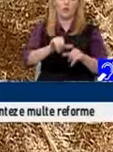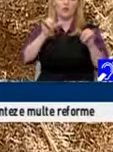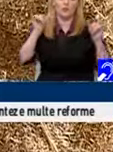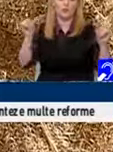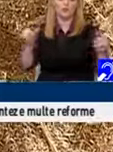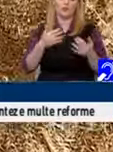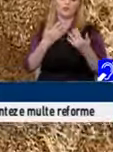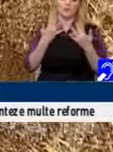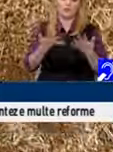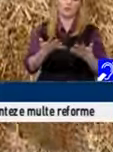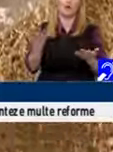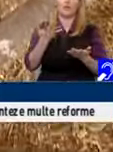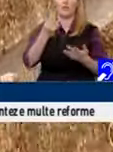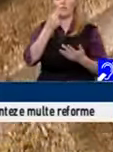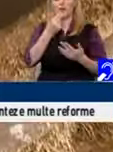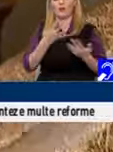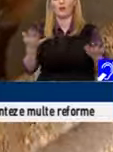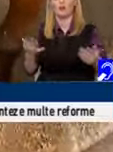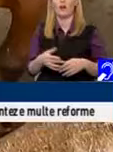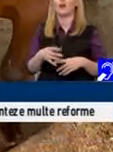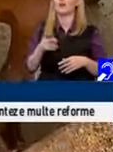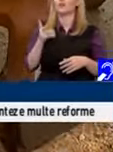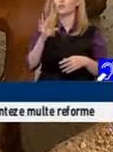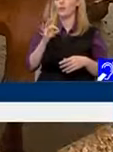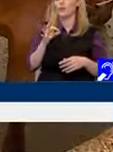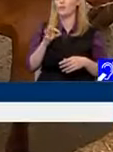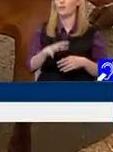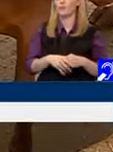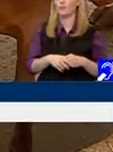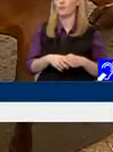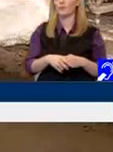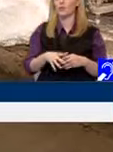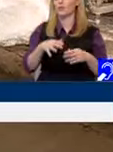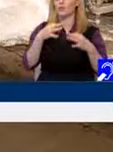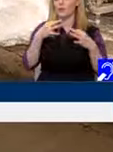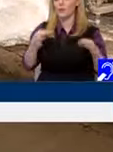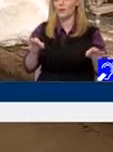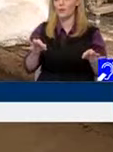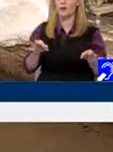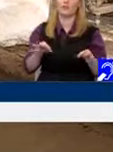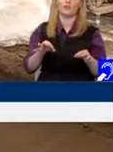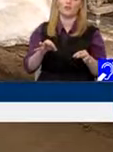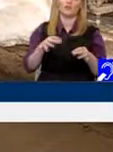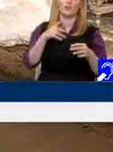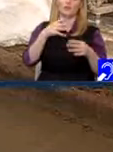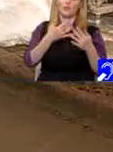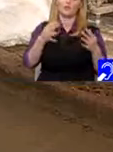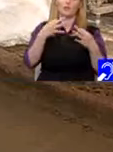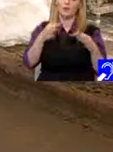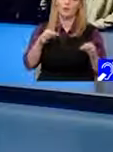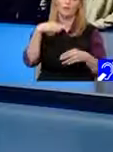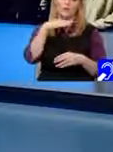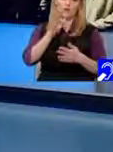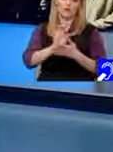export pentru anumite produse. În schimb, nu au fost diversificate categoriile de mărfuri destinate exportului.